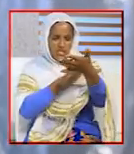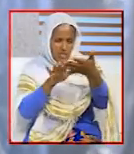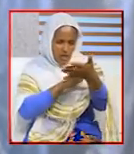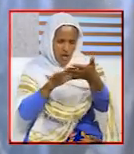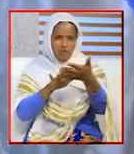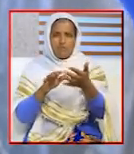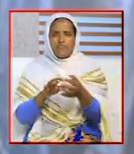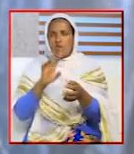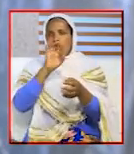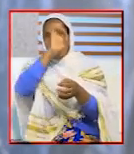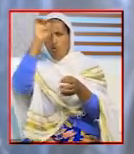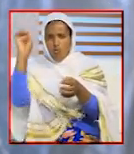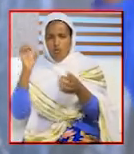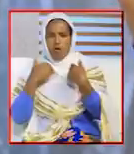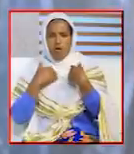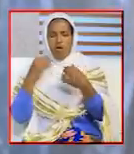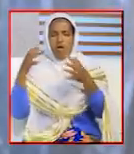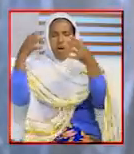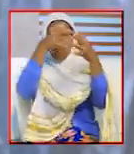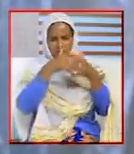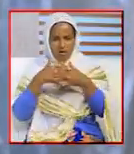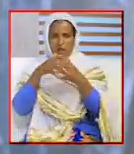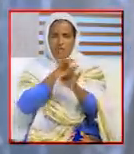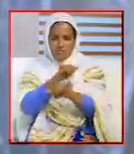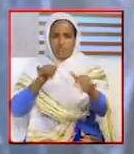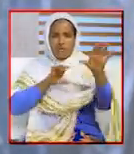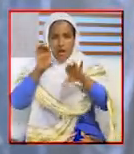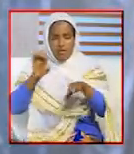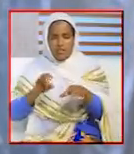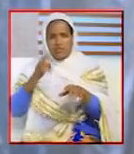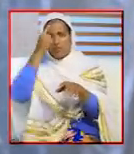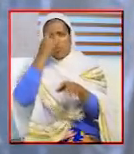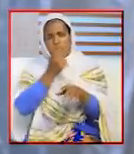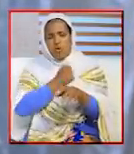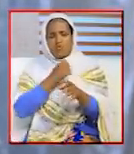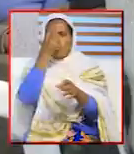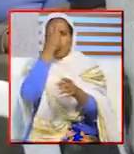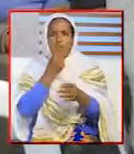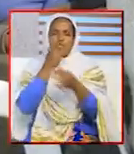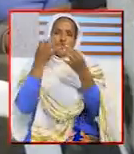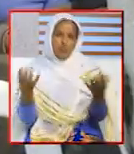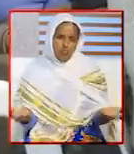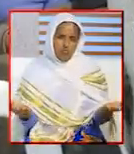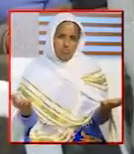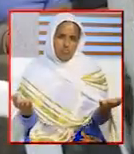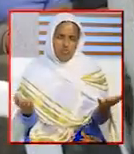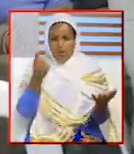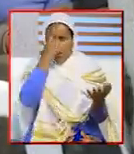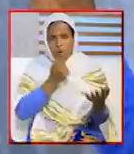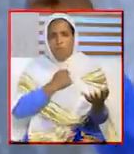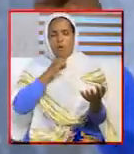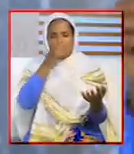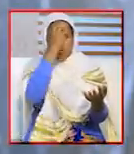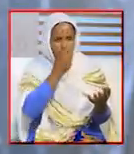የጥናት በአውሮፓ ባሉ ሀገሮች በአሜሪካ ብናደርግ የሚያምኑ ወላጆች የሉም።